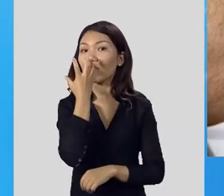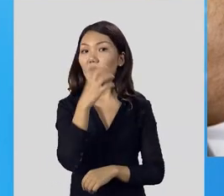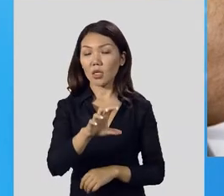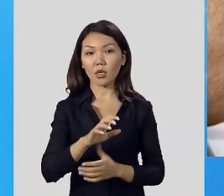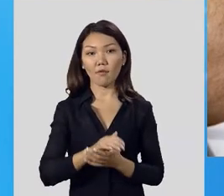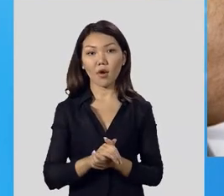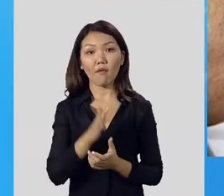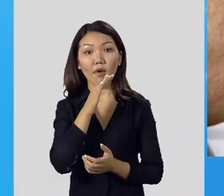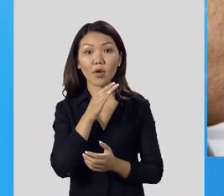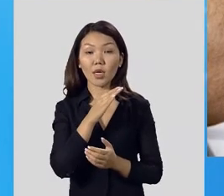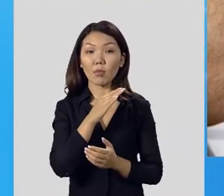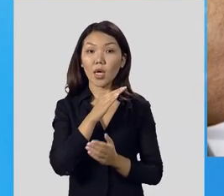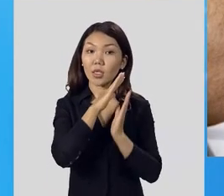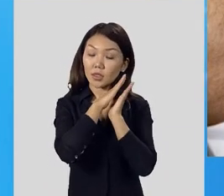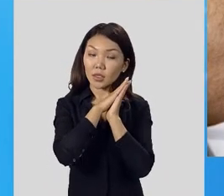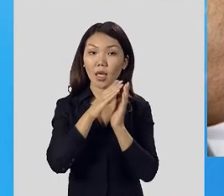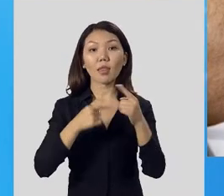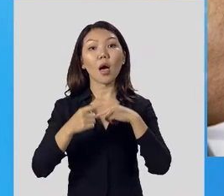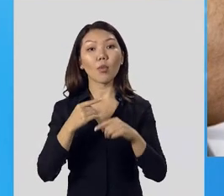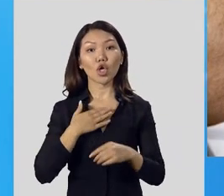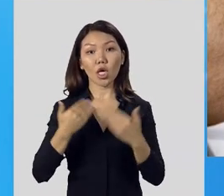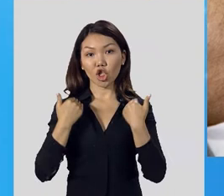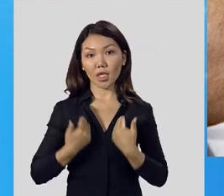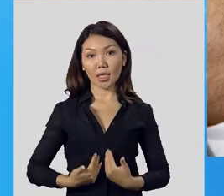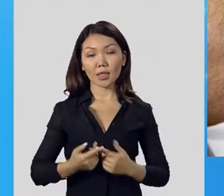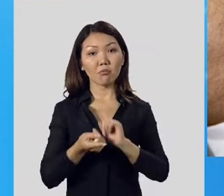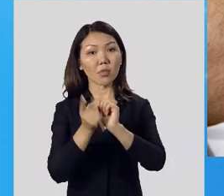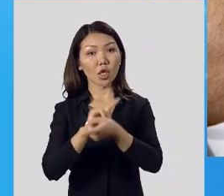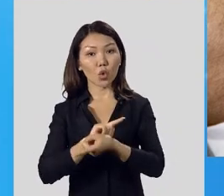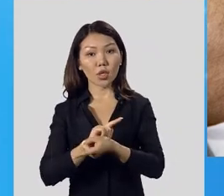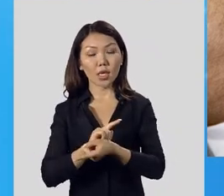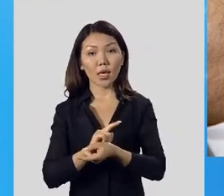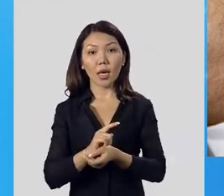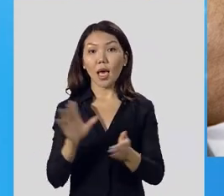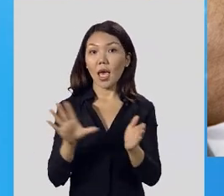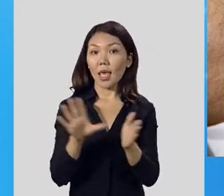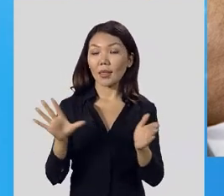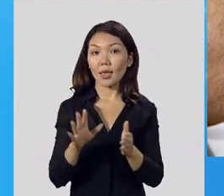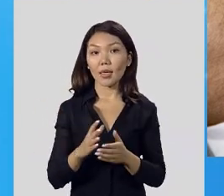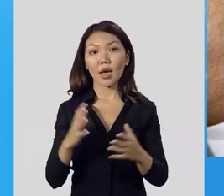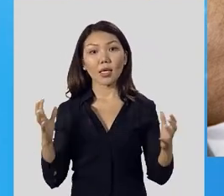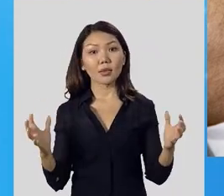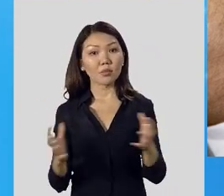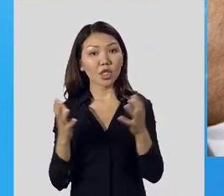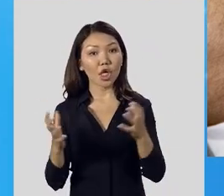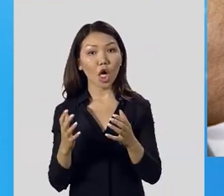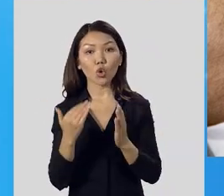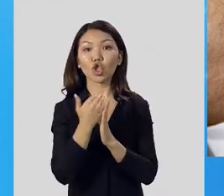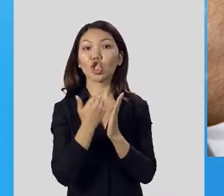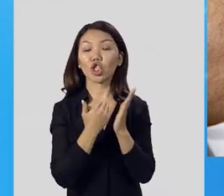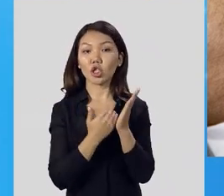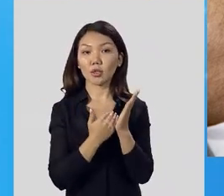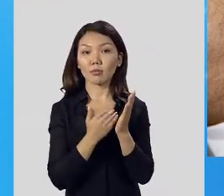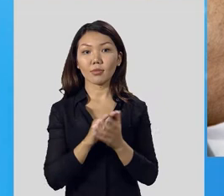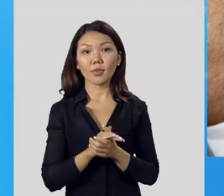сна, наоборот, наш организм переходит в энергосберегающий режим. Сердце